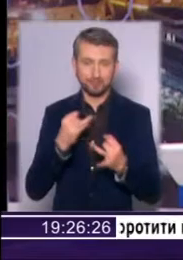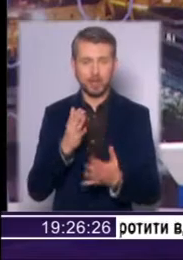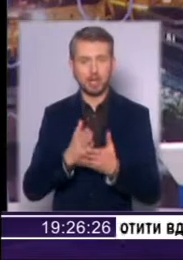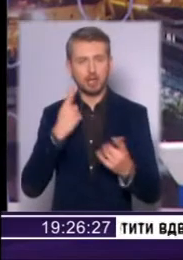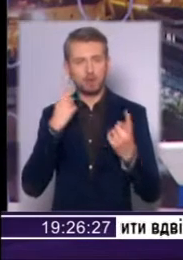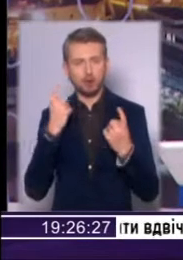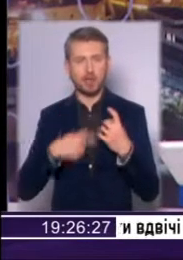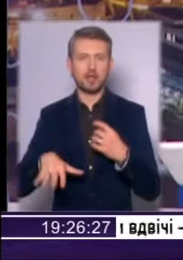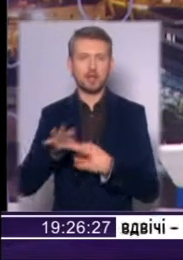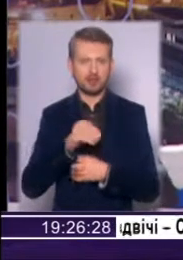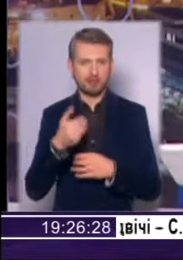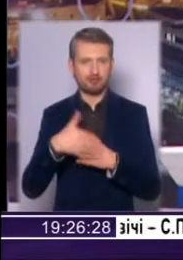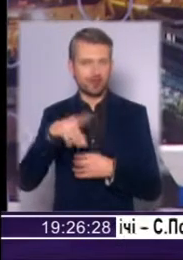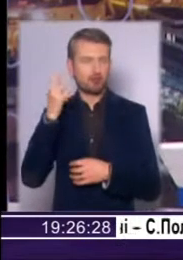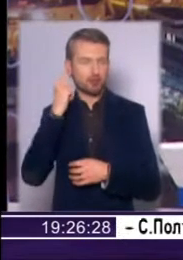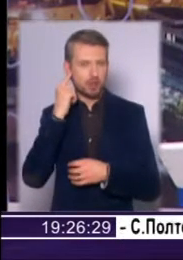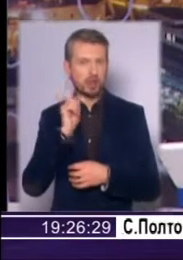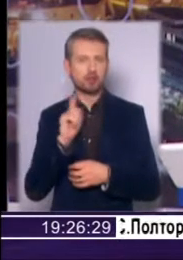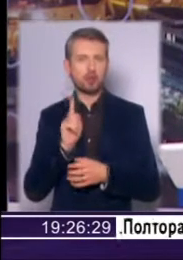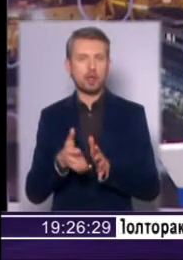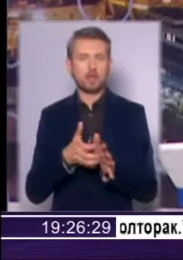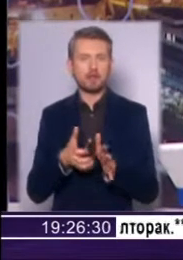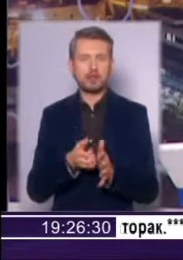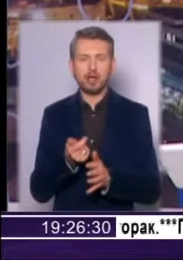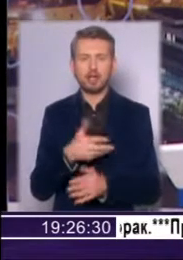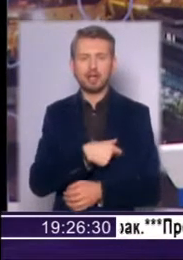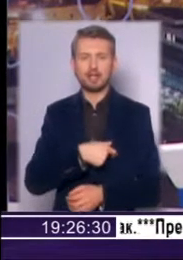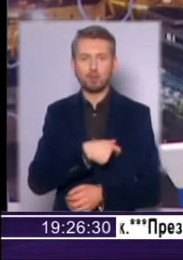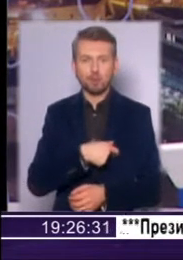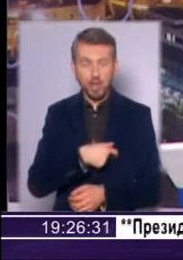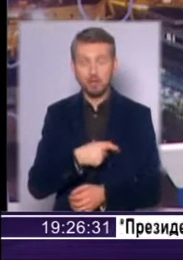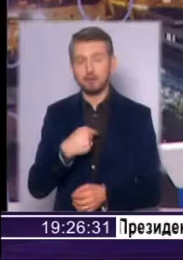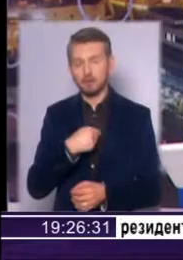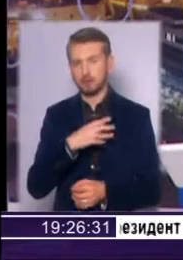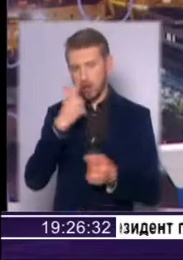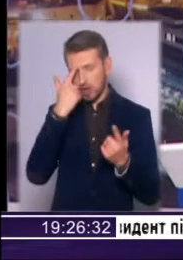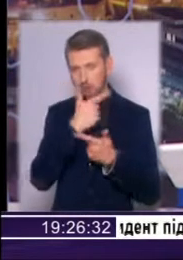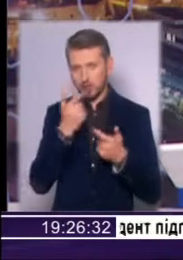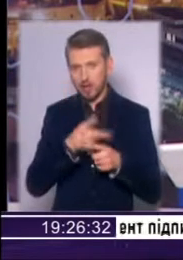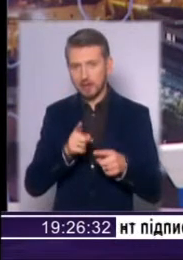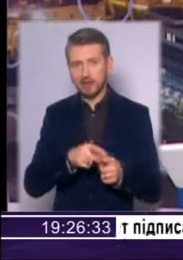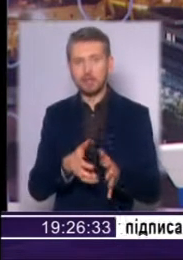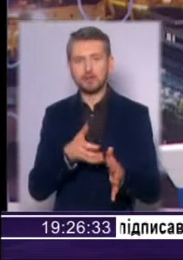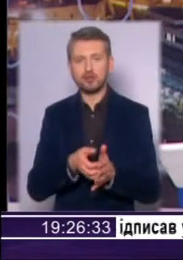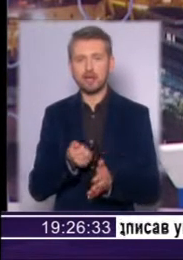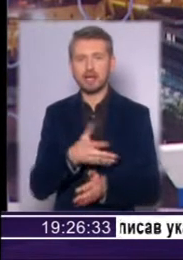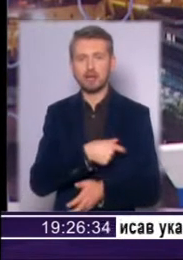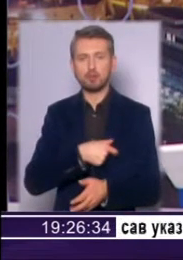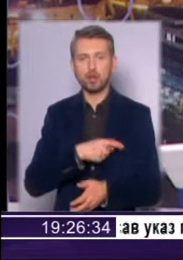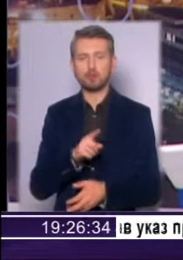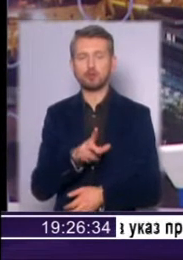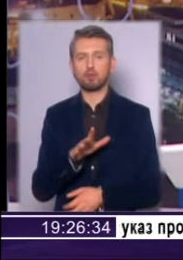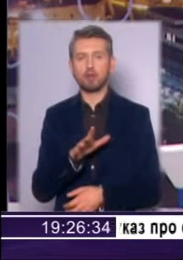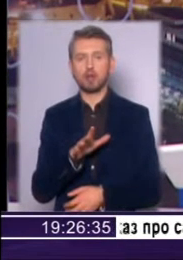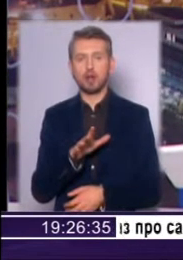всі, напевно, я сподіваюся, ви про неї чули, що не вистачає кілька депутатів, і я анонсувала саме це, не вистачає кілька депутатів для того,